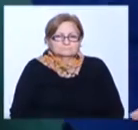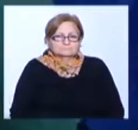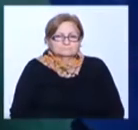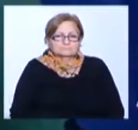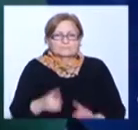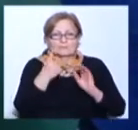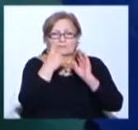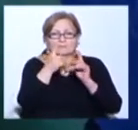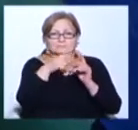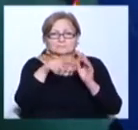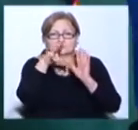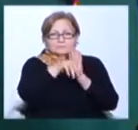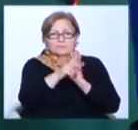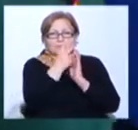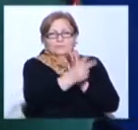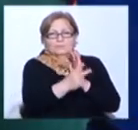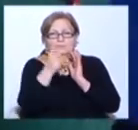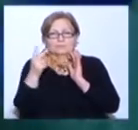თითოეულ ნაწილში